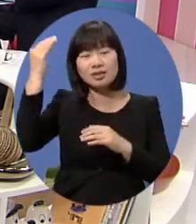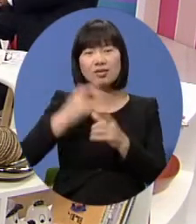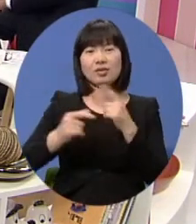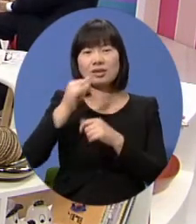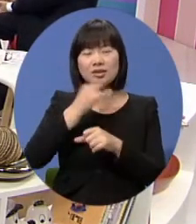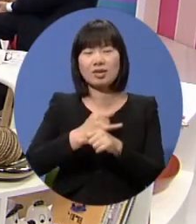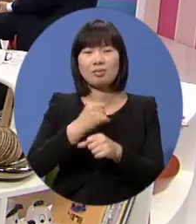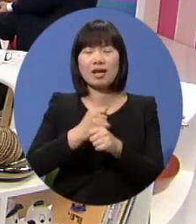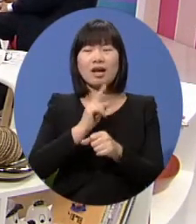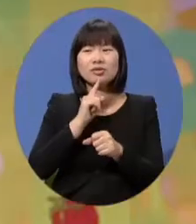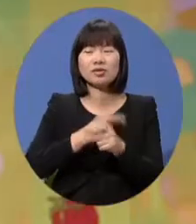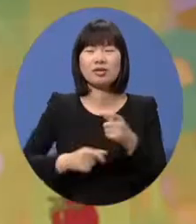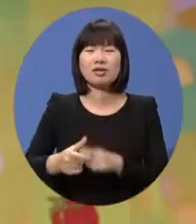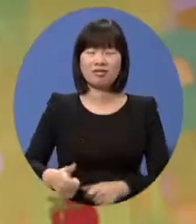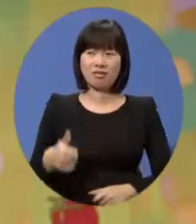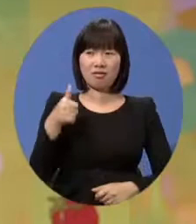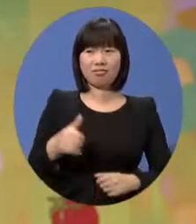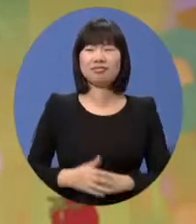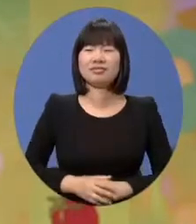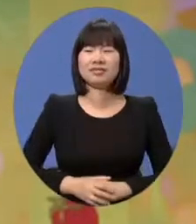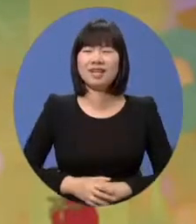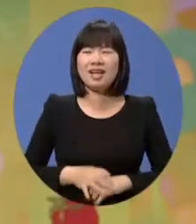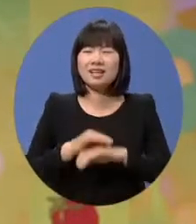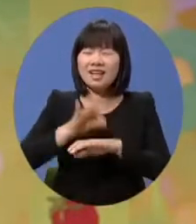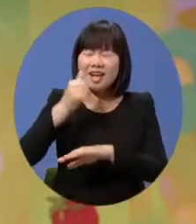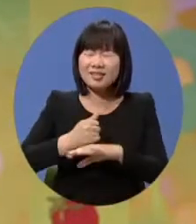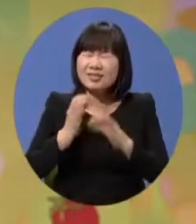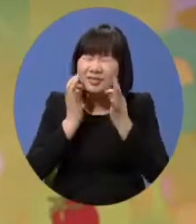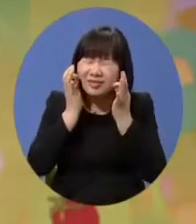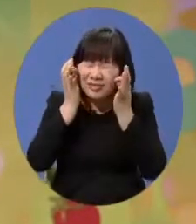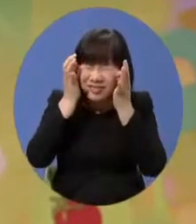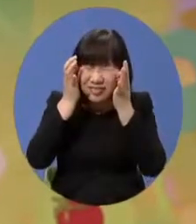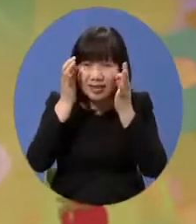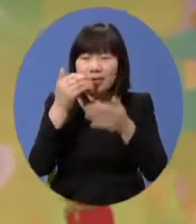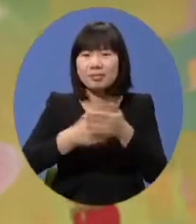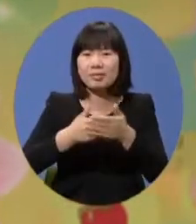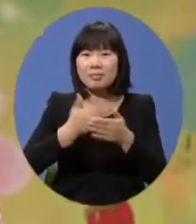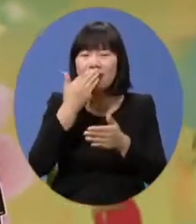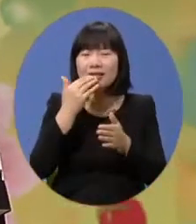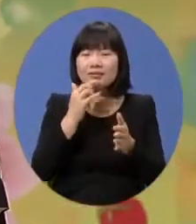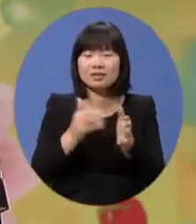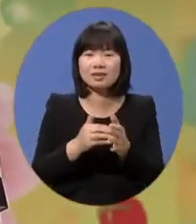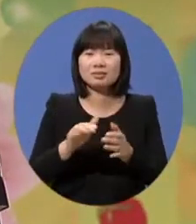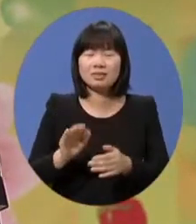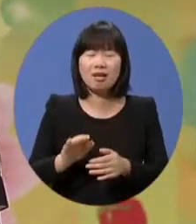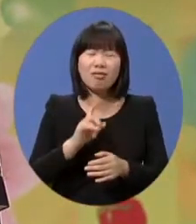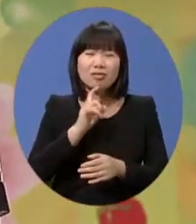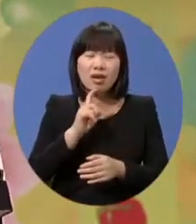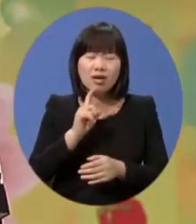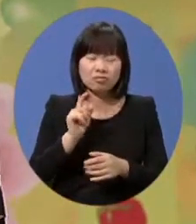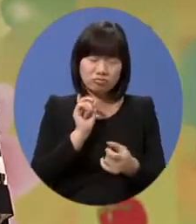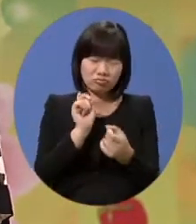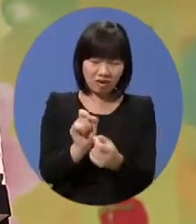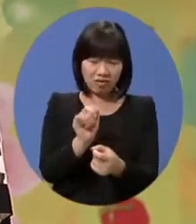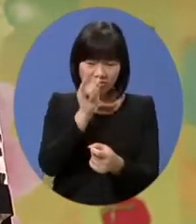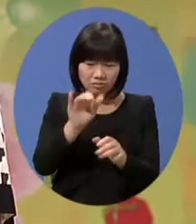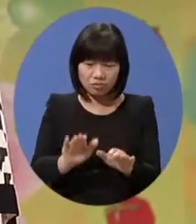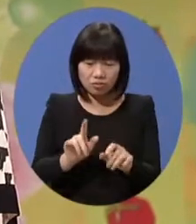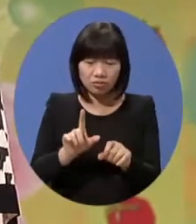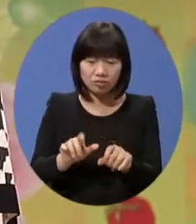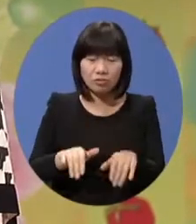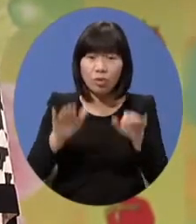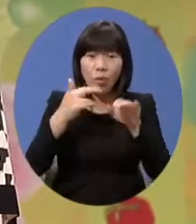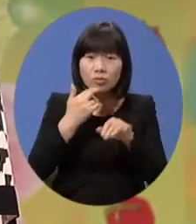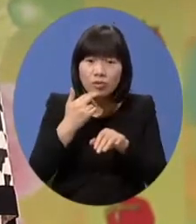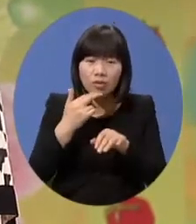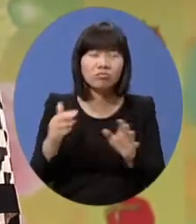훨씬 더 나을 겁니다. 네. 살은 나중에 열심히 노력해서 뺄 수 있어도 키는 늘릴 수가 없으니까요. 10살이면 지금 거의 몇 년 안 남았죠. 요 시기 안 크면